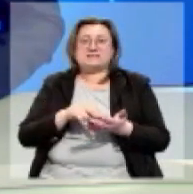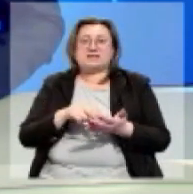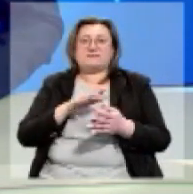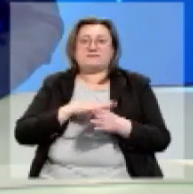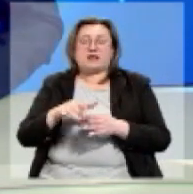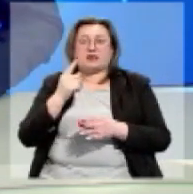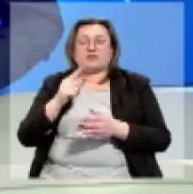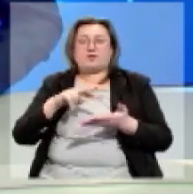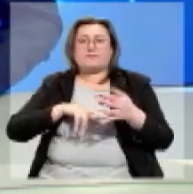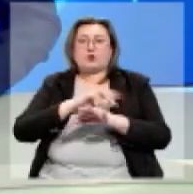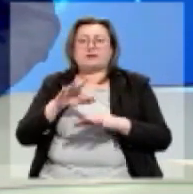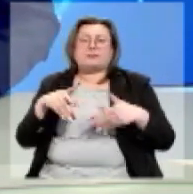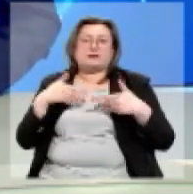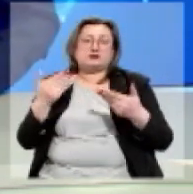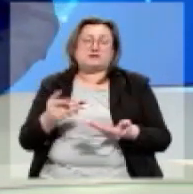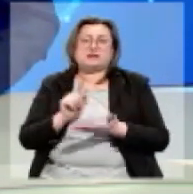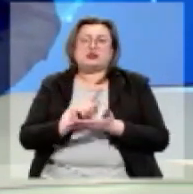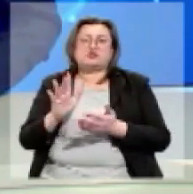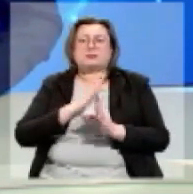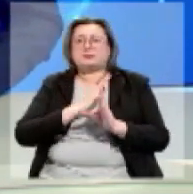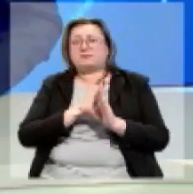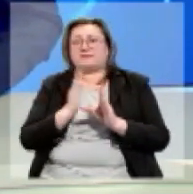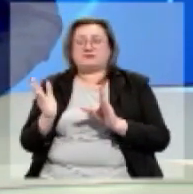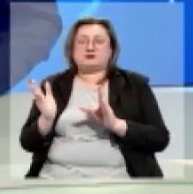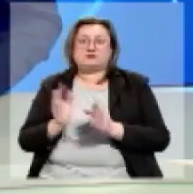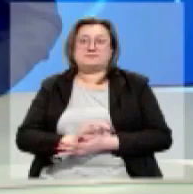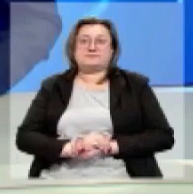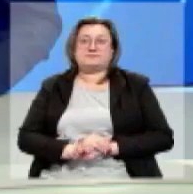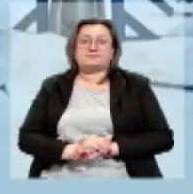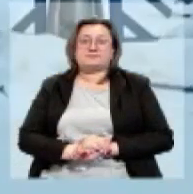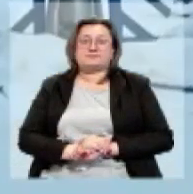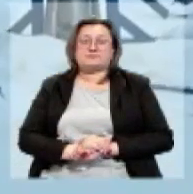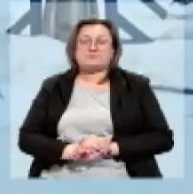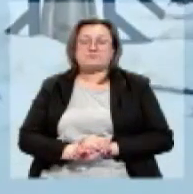есептік көрсеткіштің 15 мың еселенген мөлшерінен аспауы тиіс.